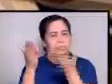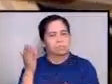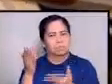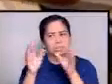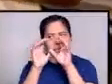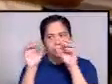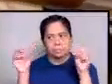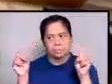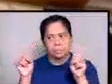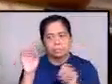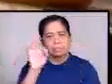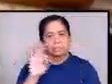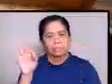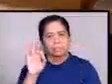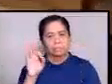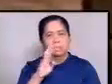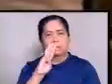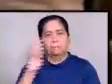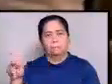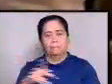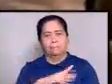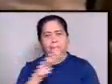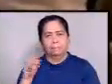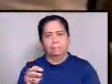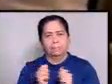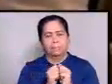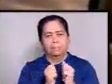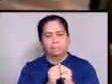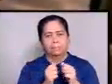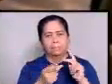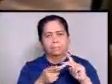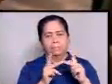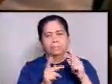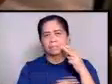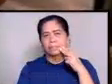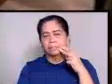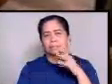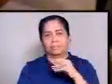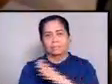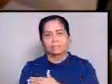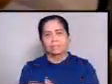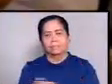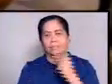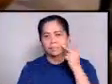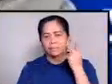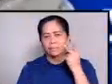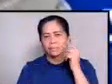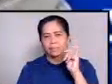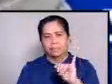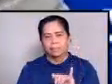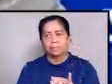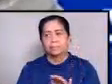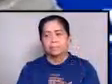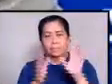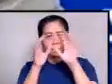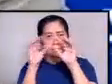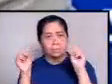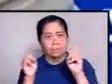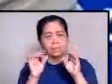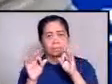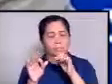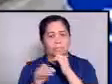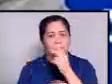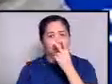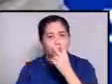Pangulo. Biyernes, bumalik sa Maynila ang Pangulo kasama ang partner na si Honeylet at anak na si Kitty. Ang Presidente, pag hindi